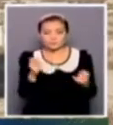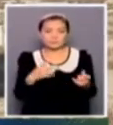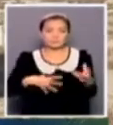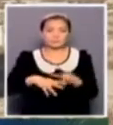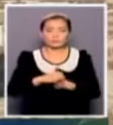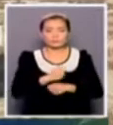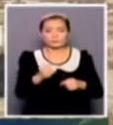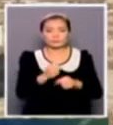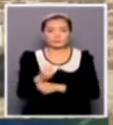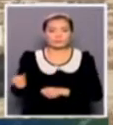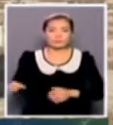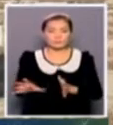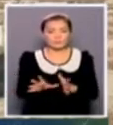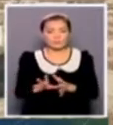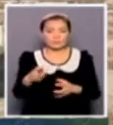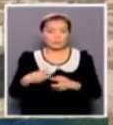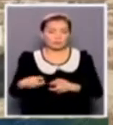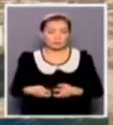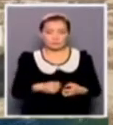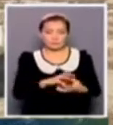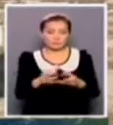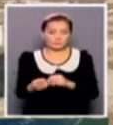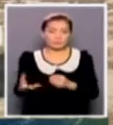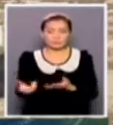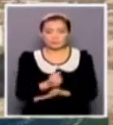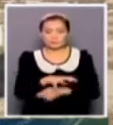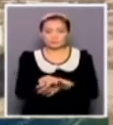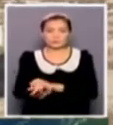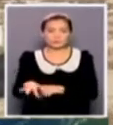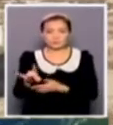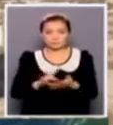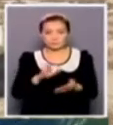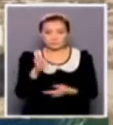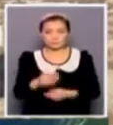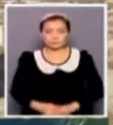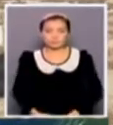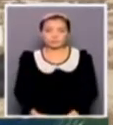мақсатында барлық жарылғыш заттар электрлік детонация әдісімен табылған орнында жойылады.